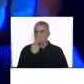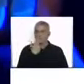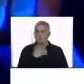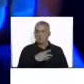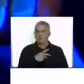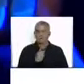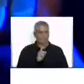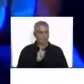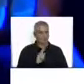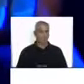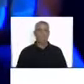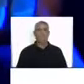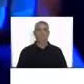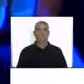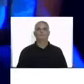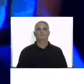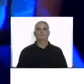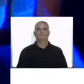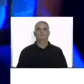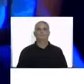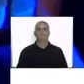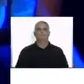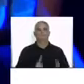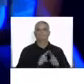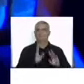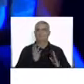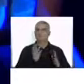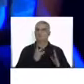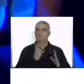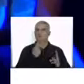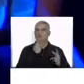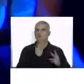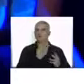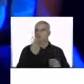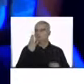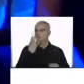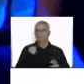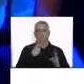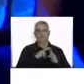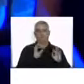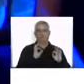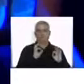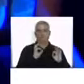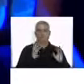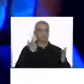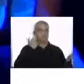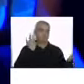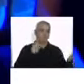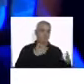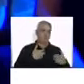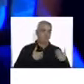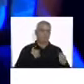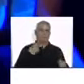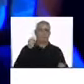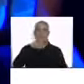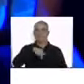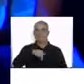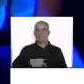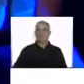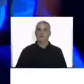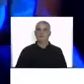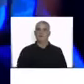האחרונים? לא. לא פגשתי. איך לדעתך הוא יגיב לזה? מיום רביעי. לא יודע, אולי ילחץ עליי שבאתי לפה